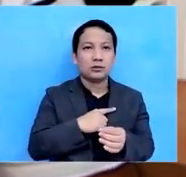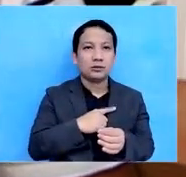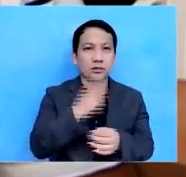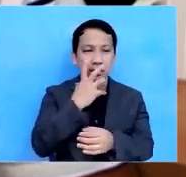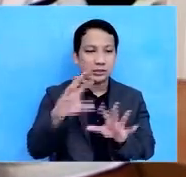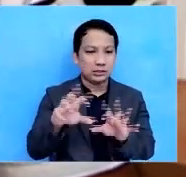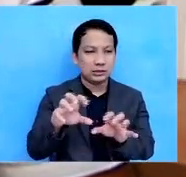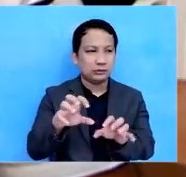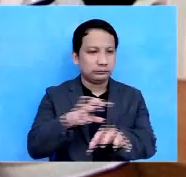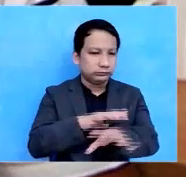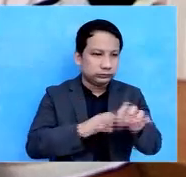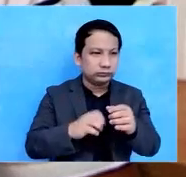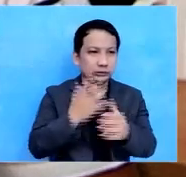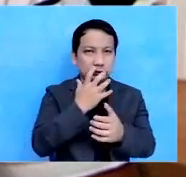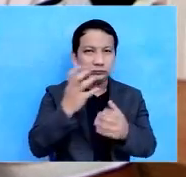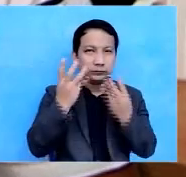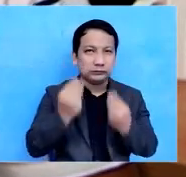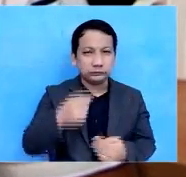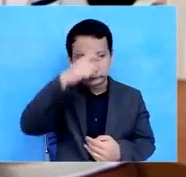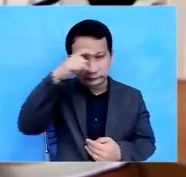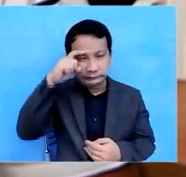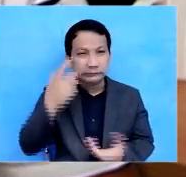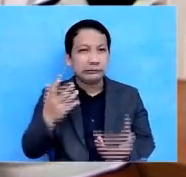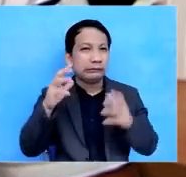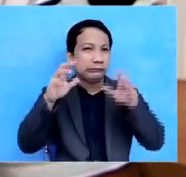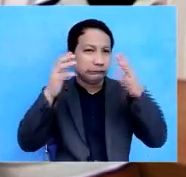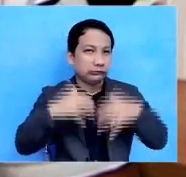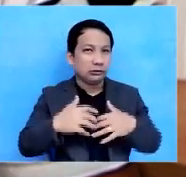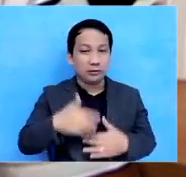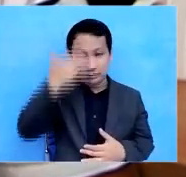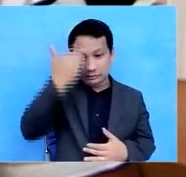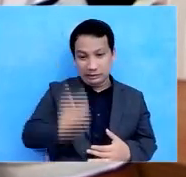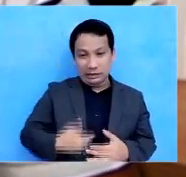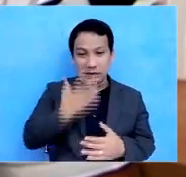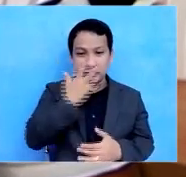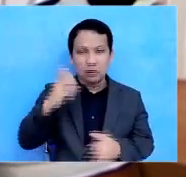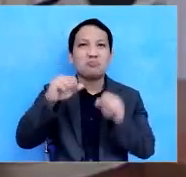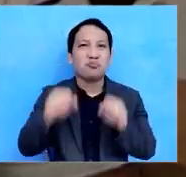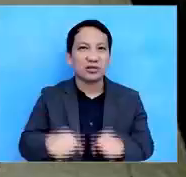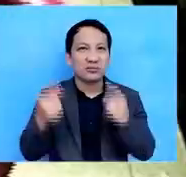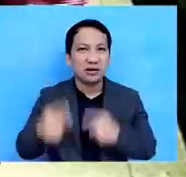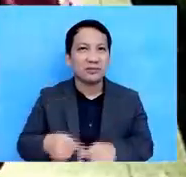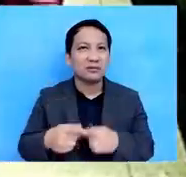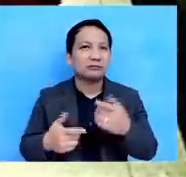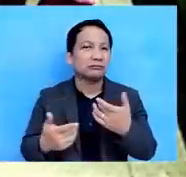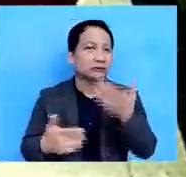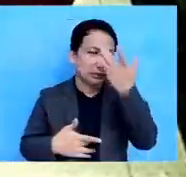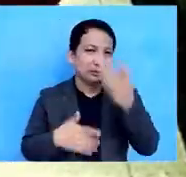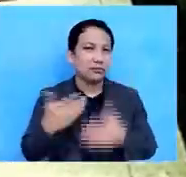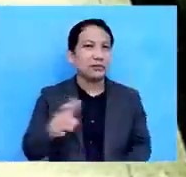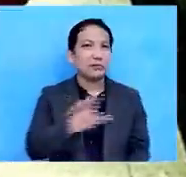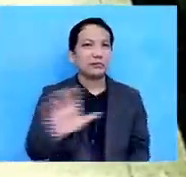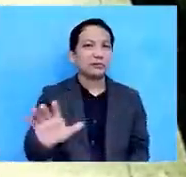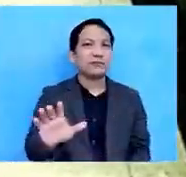at saka ng heat exhaustion. And even yung heat stroke is also probable at that level. Base rin